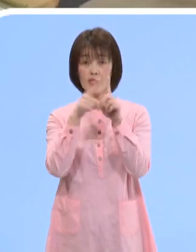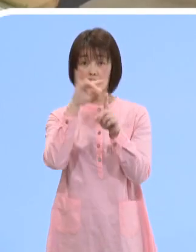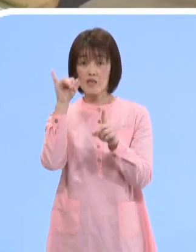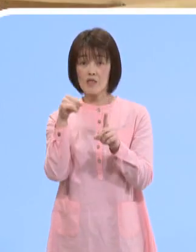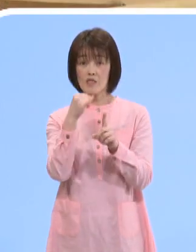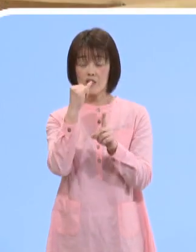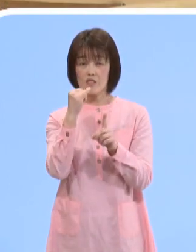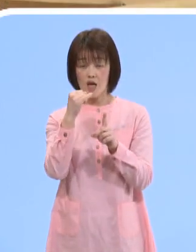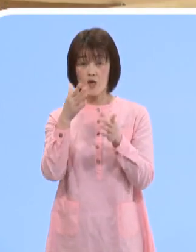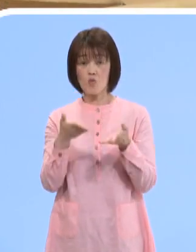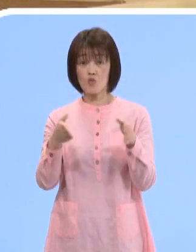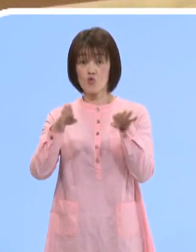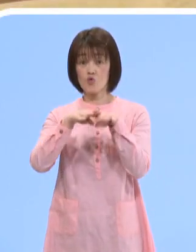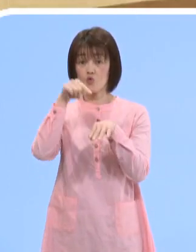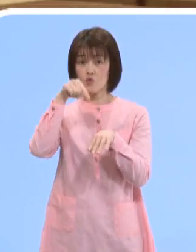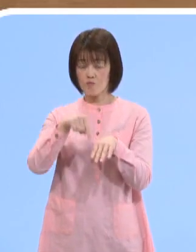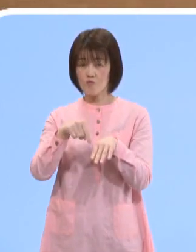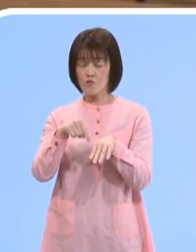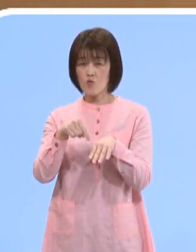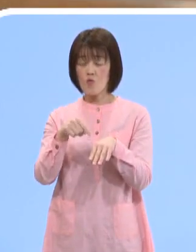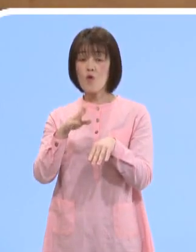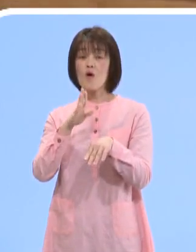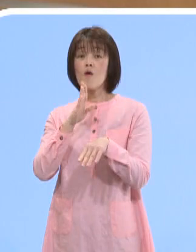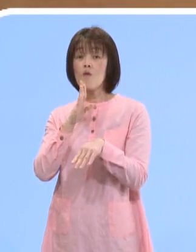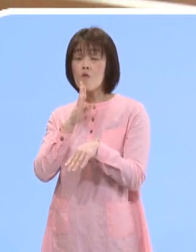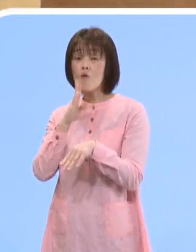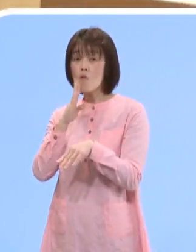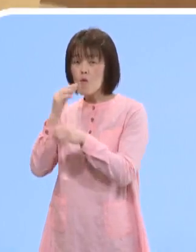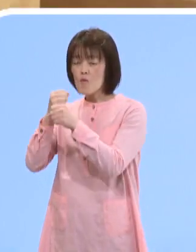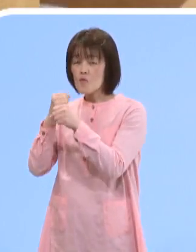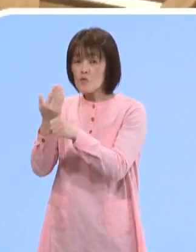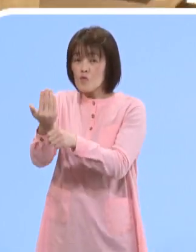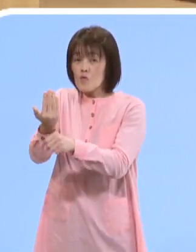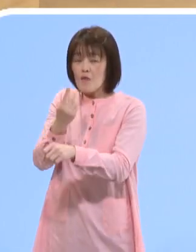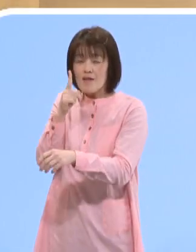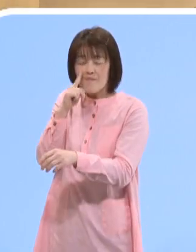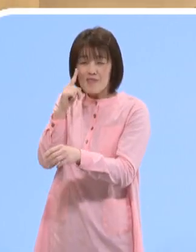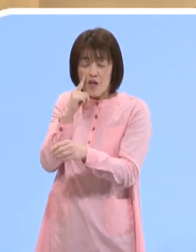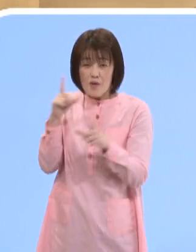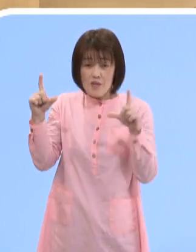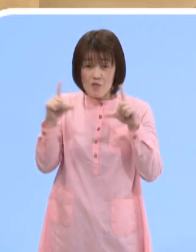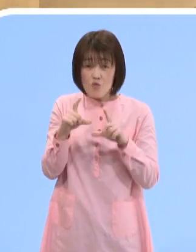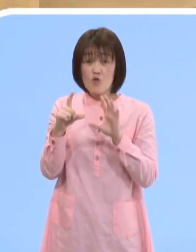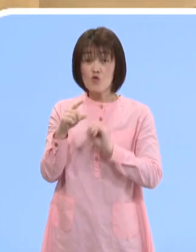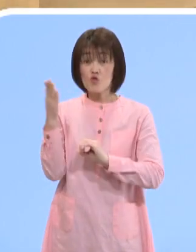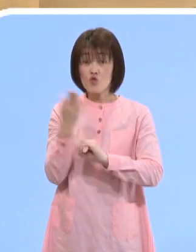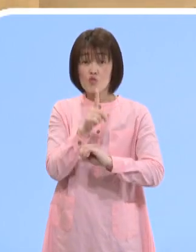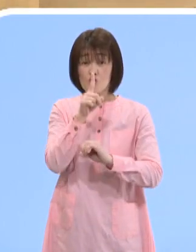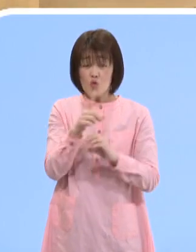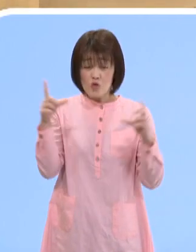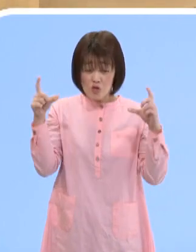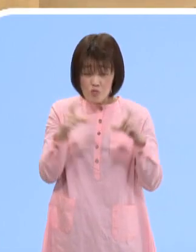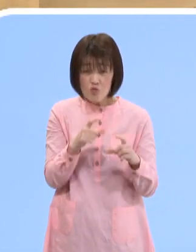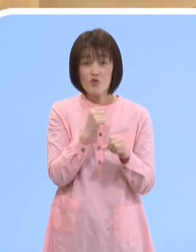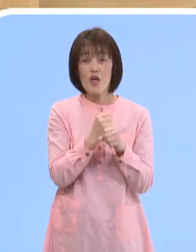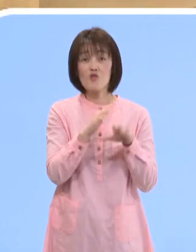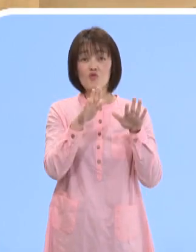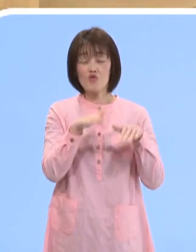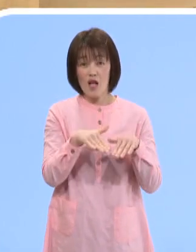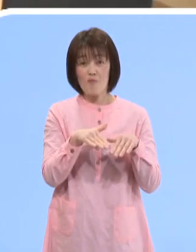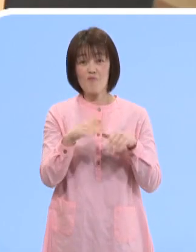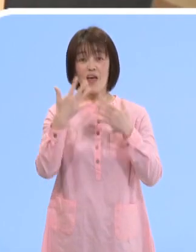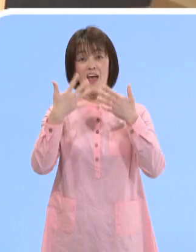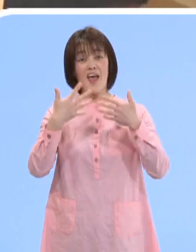ース。 これ10分の1の模型です。映画祭の雰囲気をもっと盛り上げたい